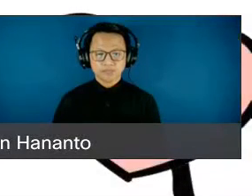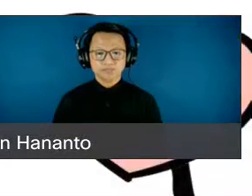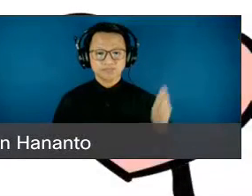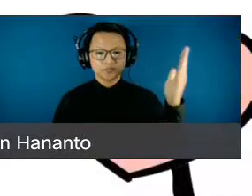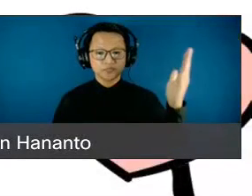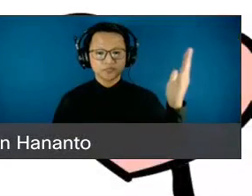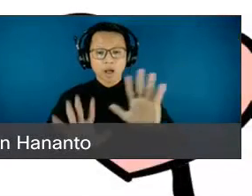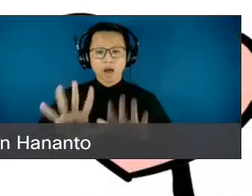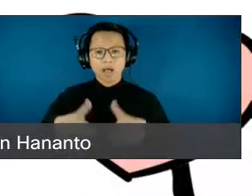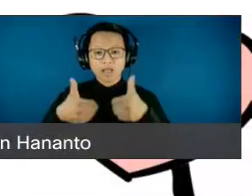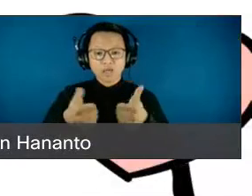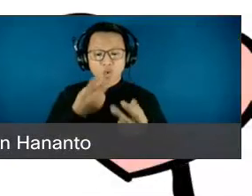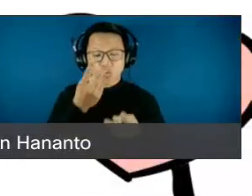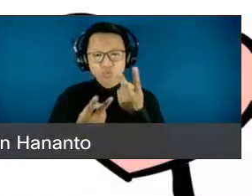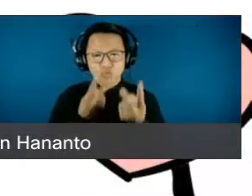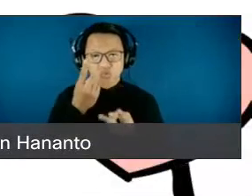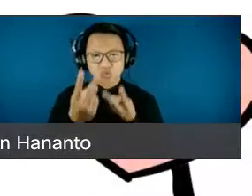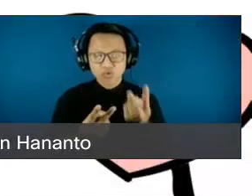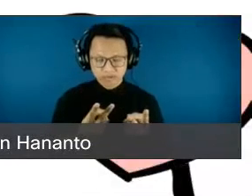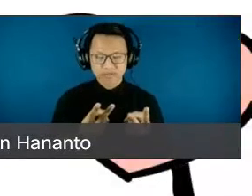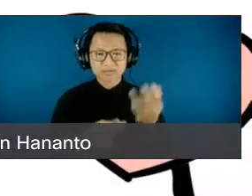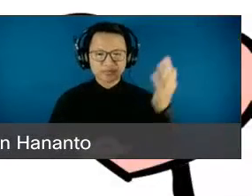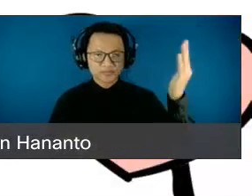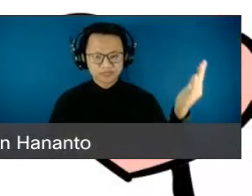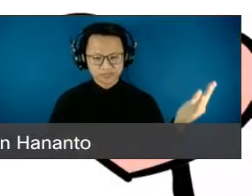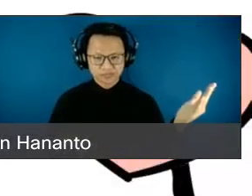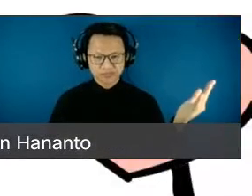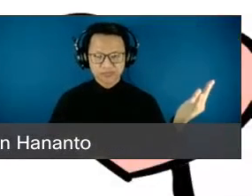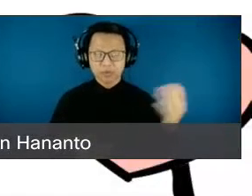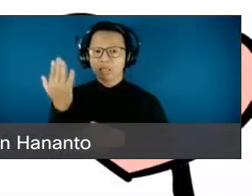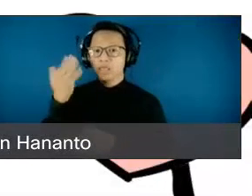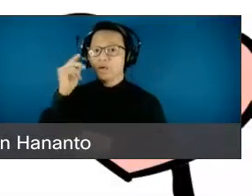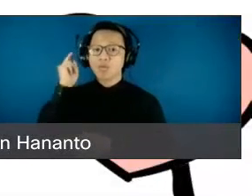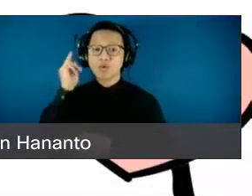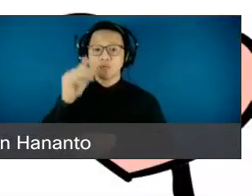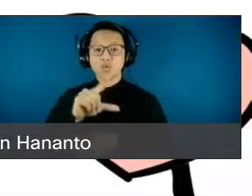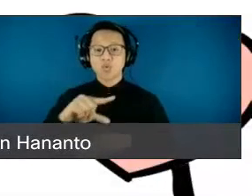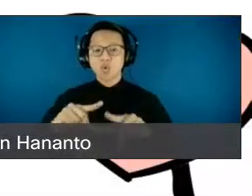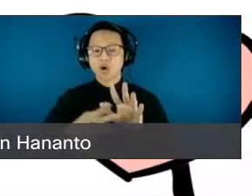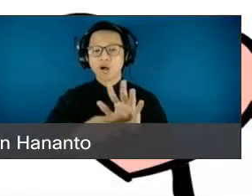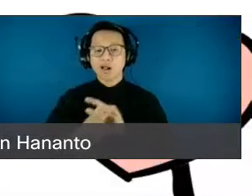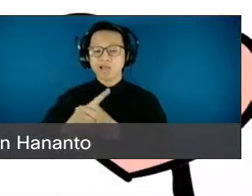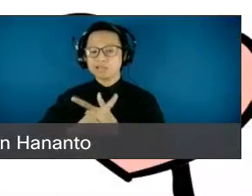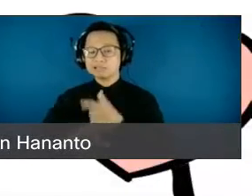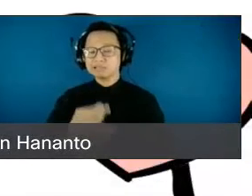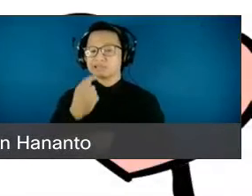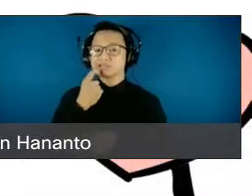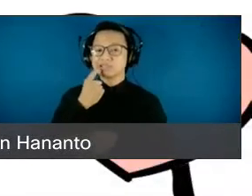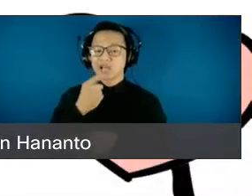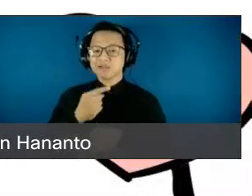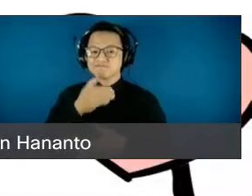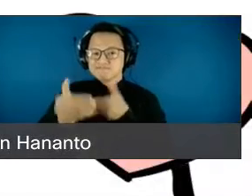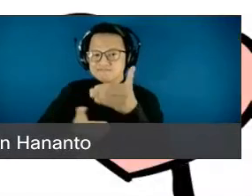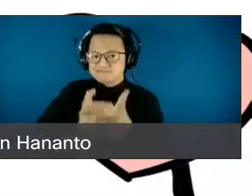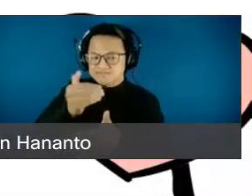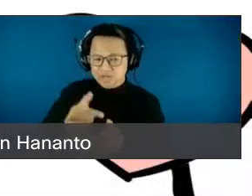Jadi kalau dilihat di sini dari summary tadi, apa yang disampaikan Bu Lensi tentang sustainable legacy, kita coba ekstrak